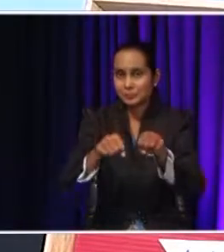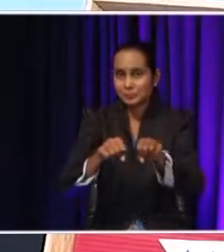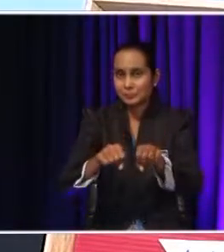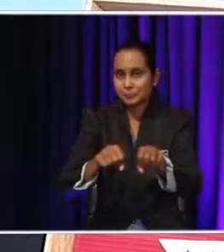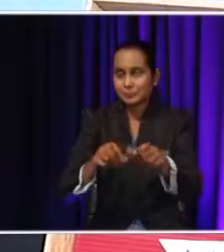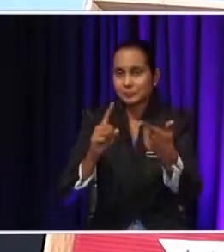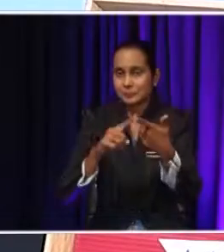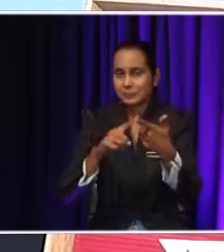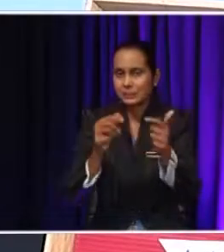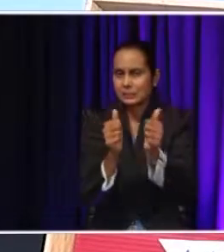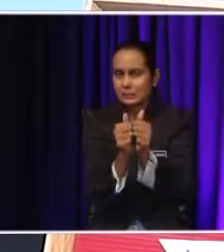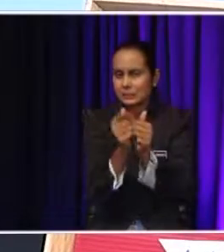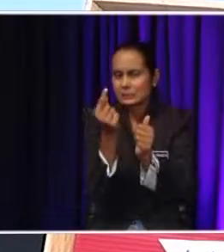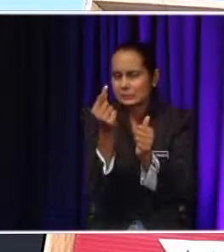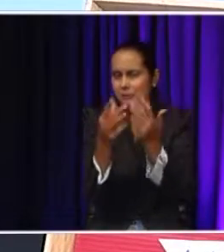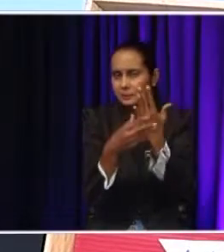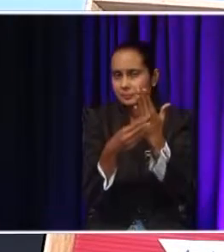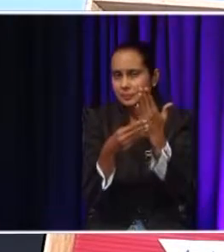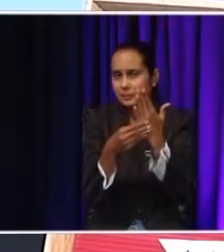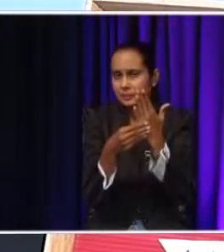dengan minyak sedikit